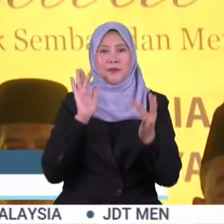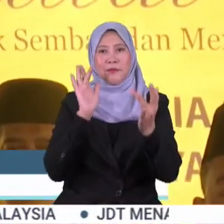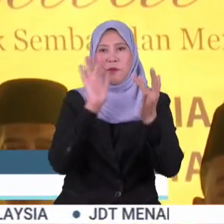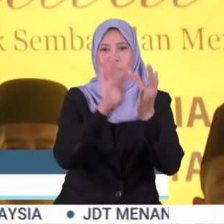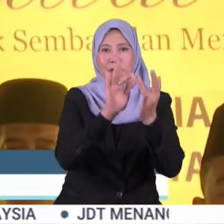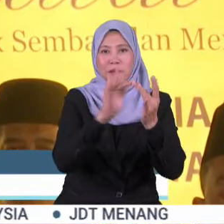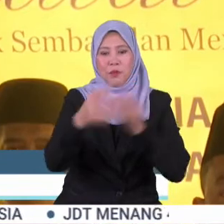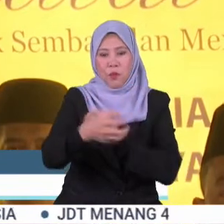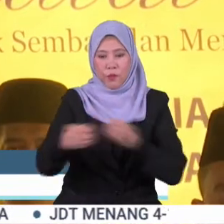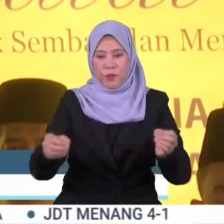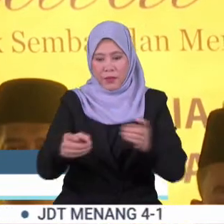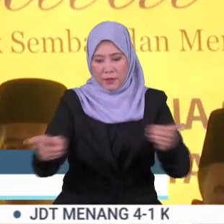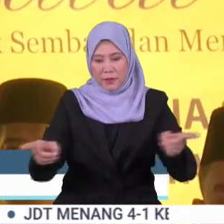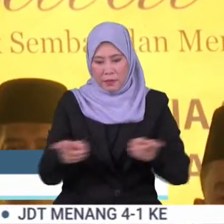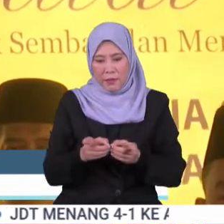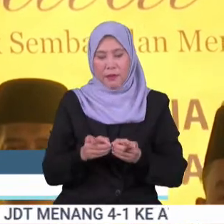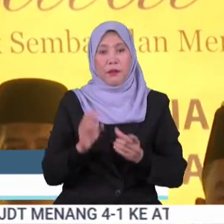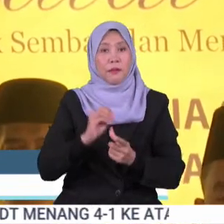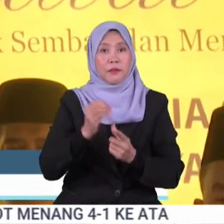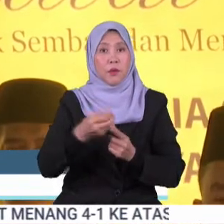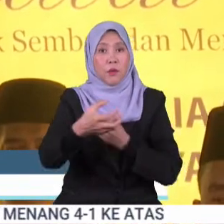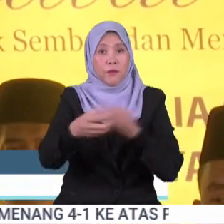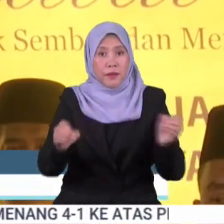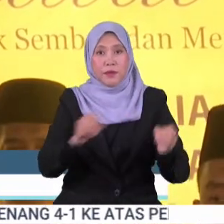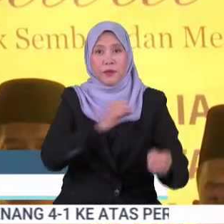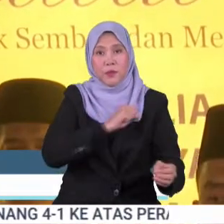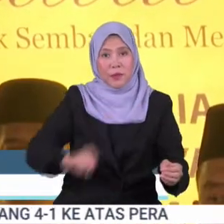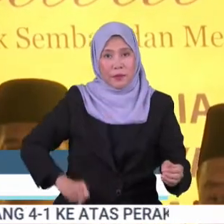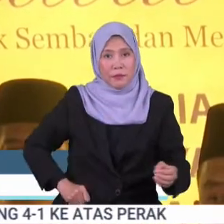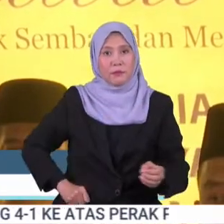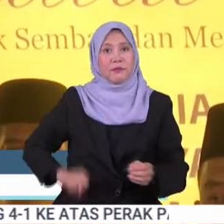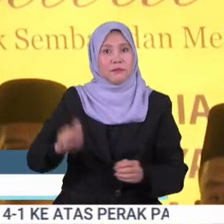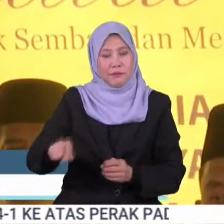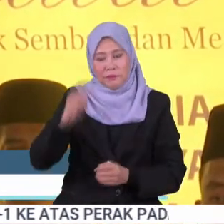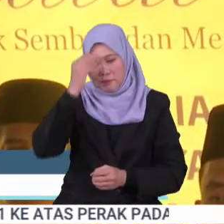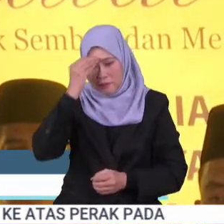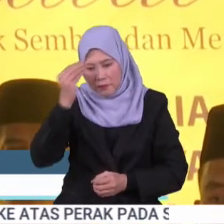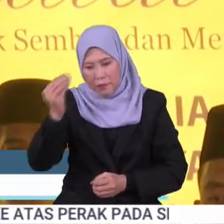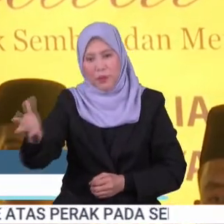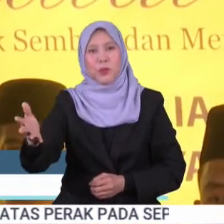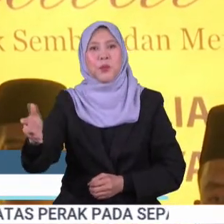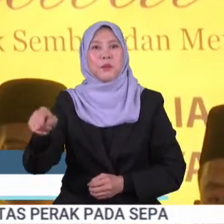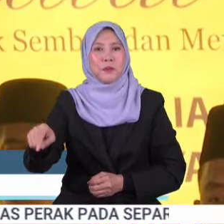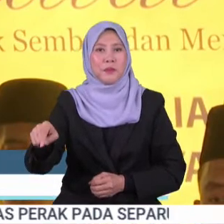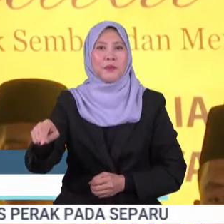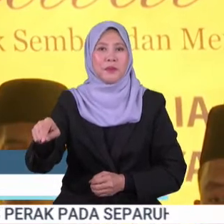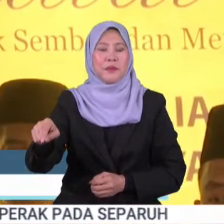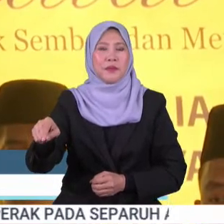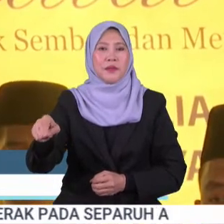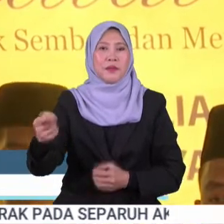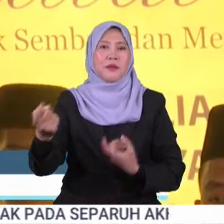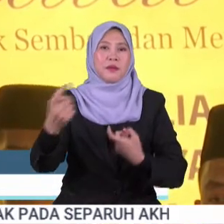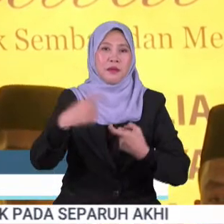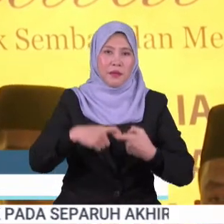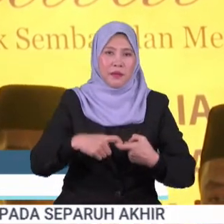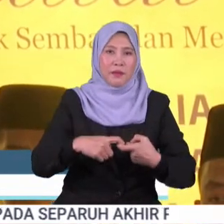kontak pejabat daerah ataupun pejabat sultan untuk memaklumkan